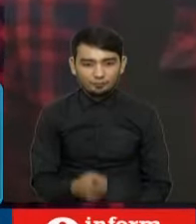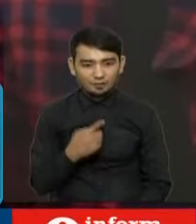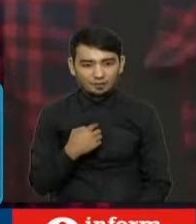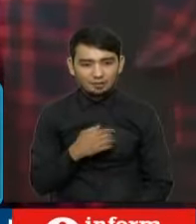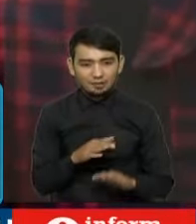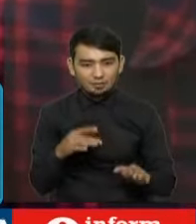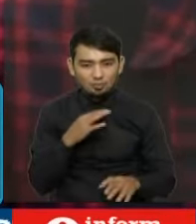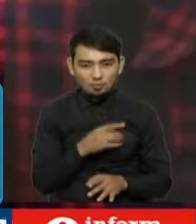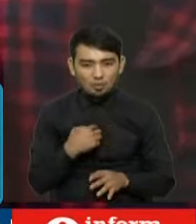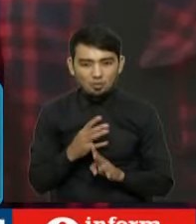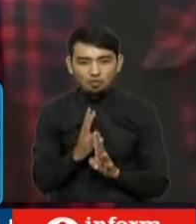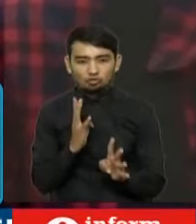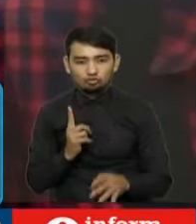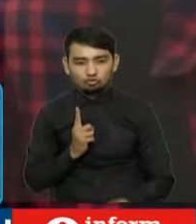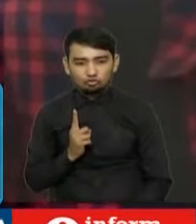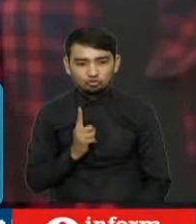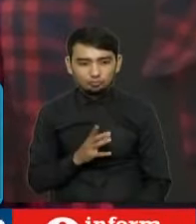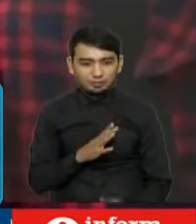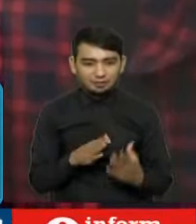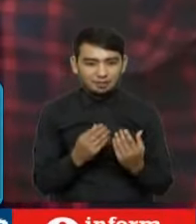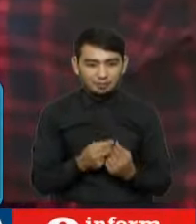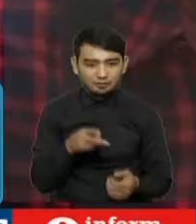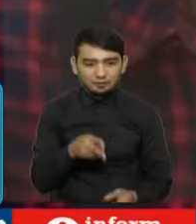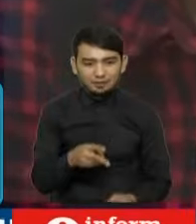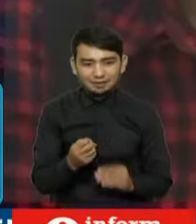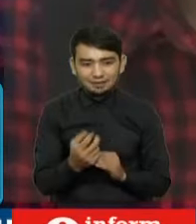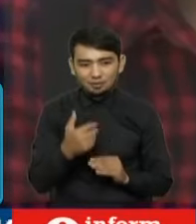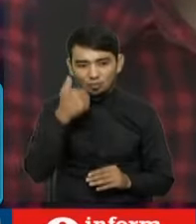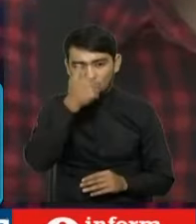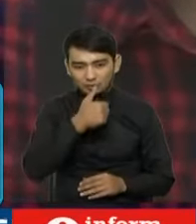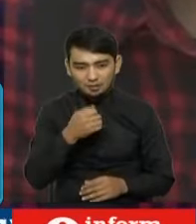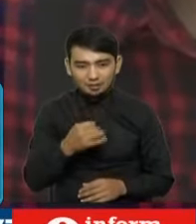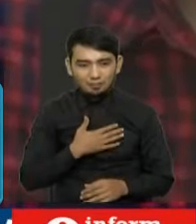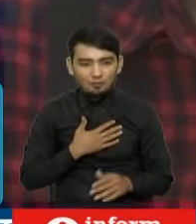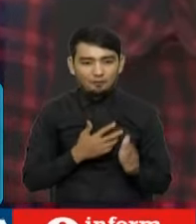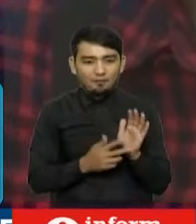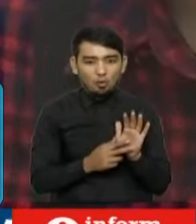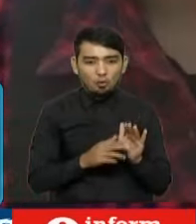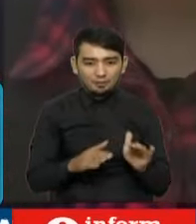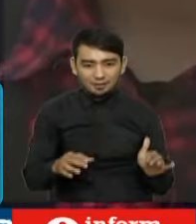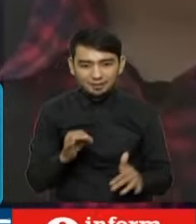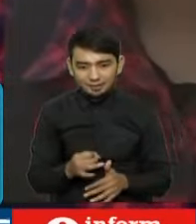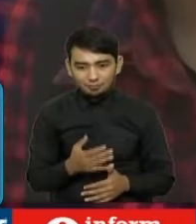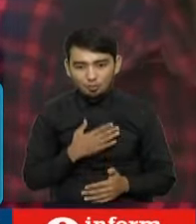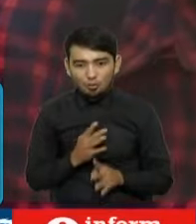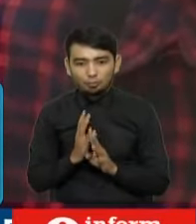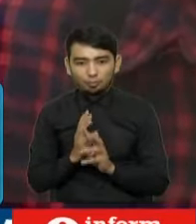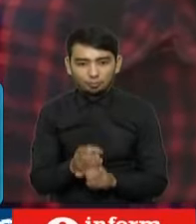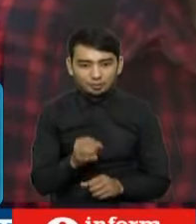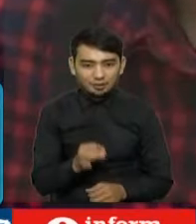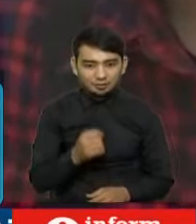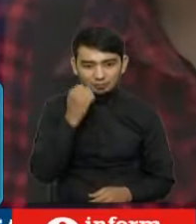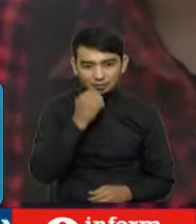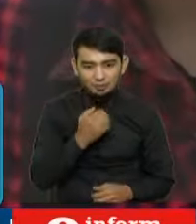Мы стояли в очереди на жилье, как многодетная семья с 2013 года. У меня 8 детей. Наконец-то подошла наша очередь, и сейчас мы